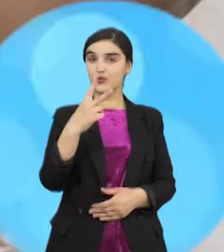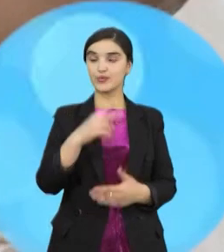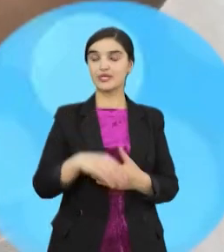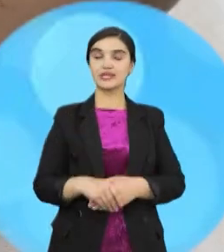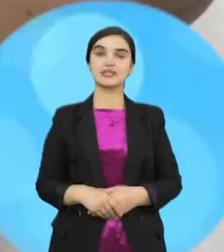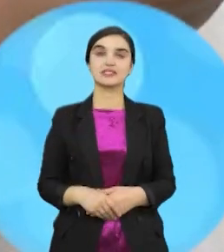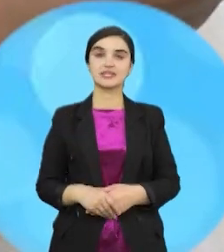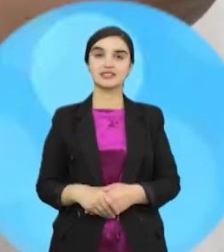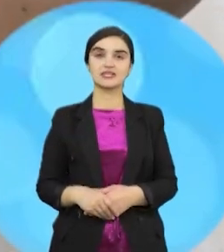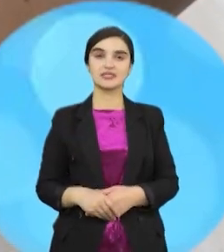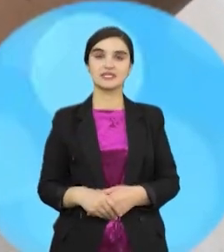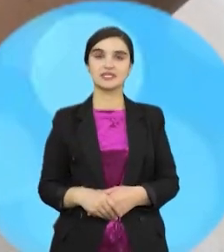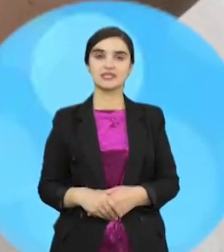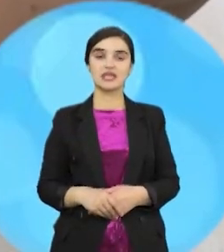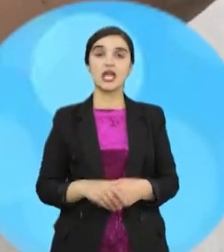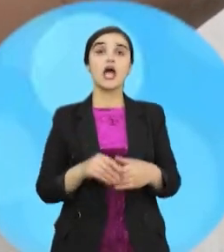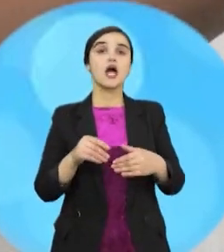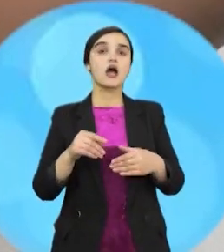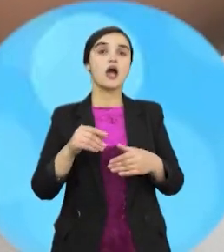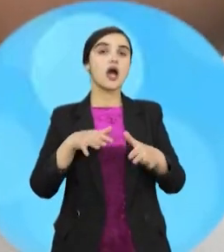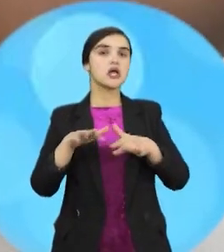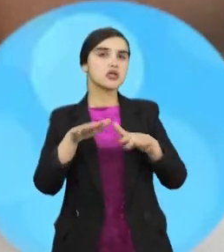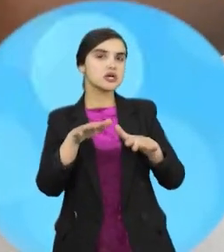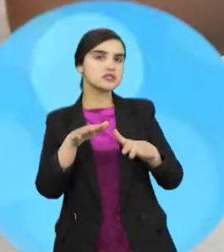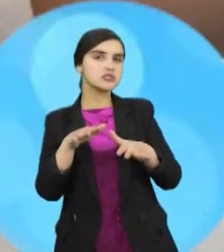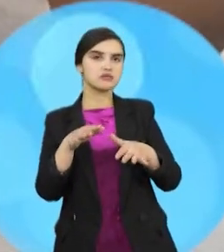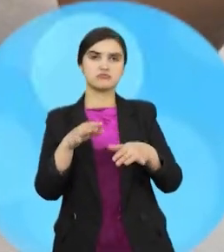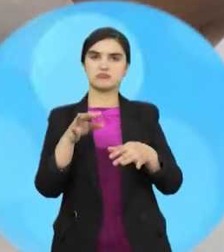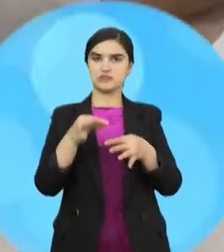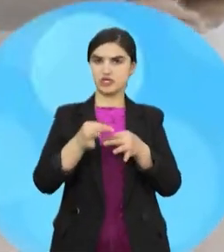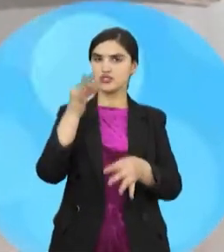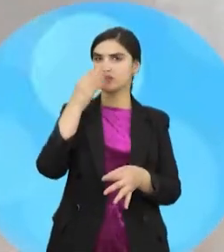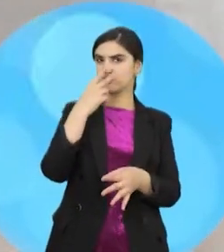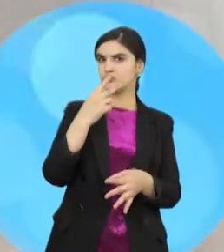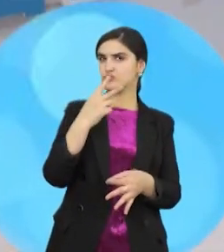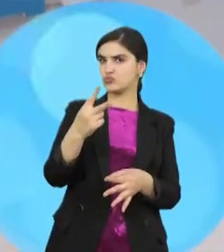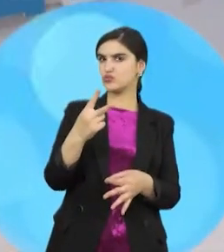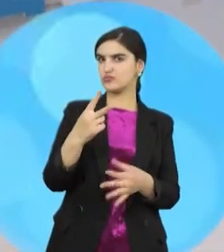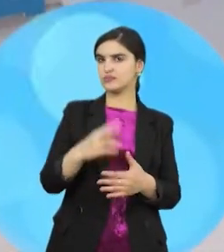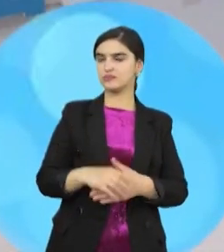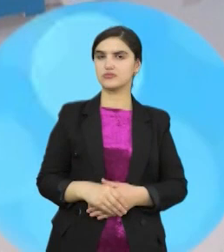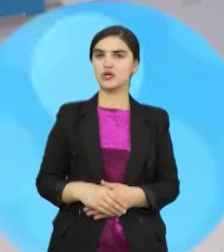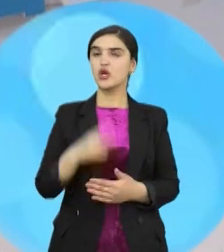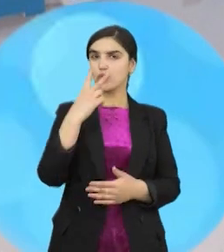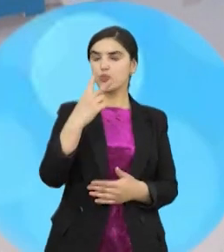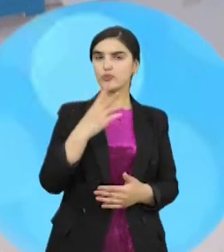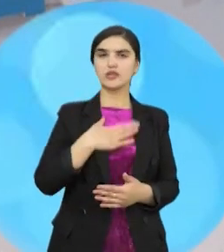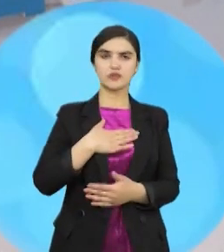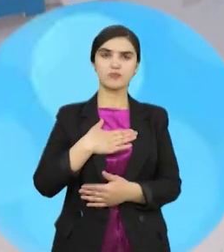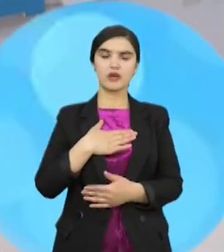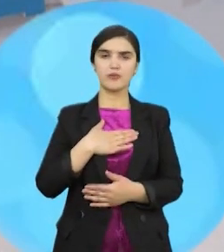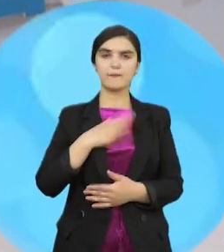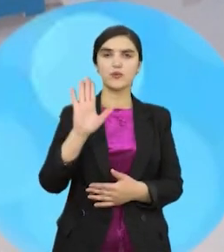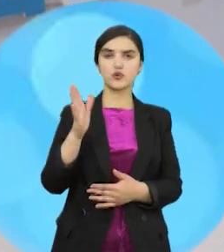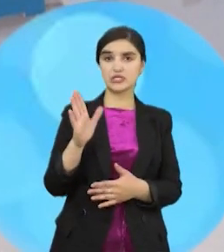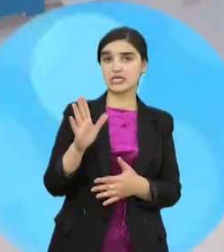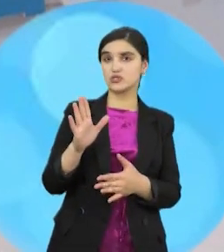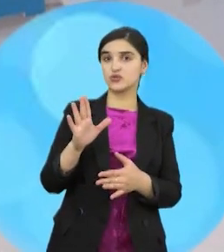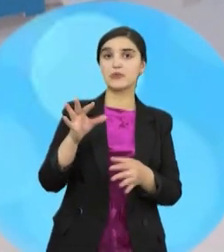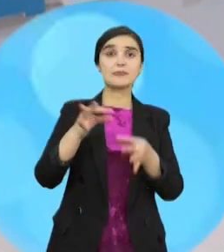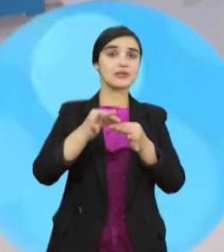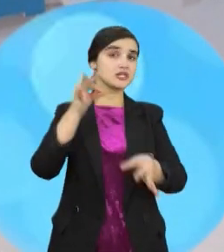ببینید علاقه ما حرکت نایچه را خوب مشاهده میکنیم. ببینید من با دستانم